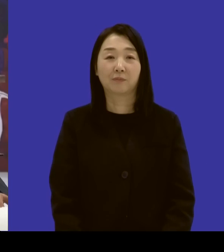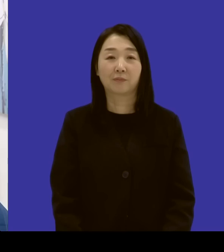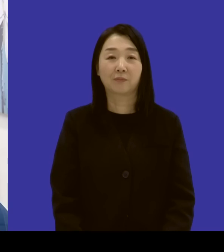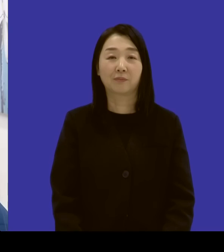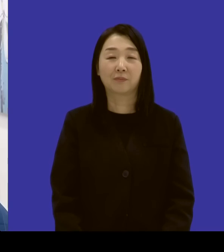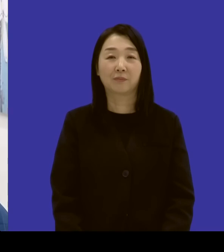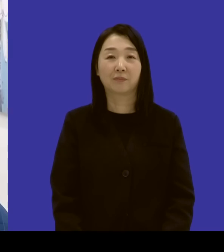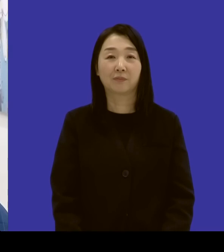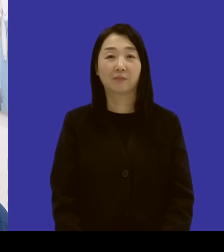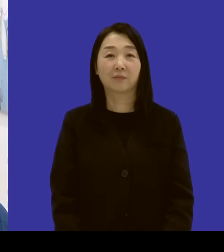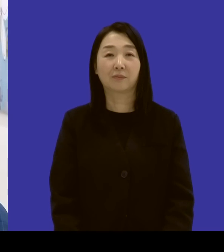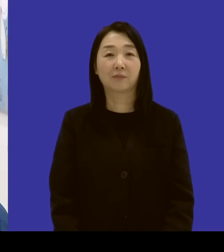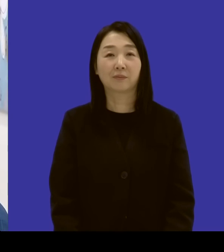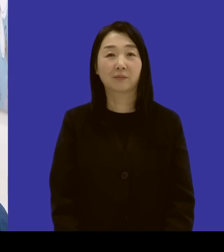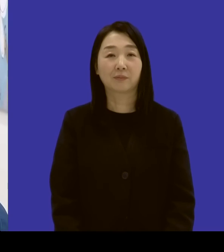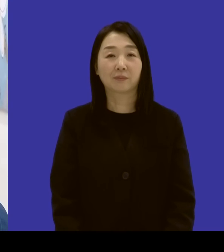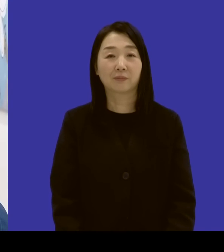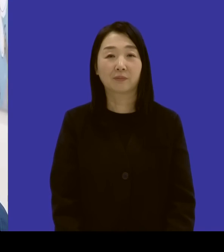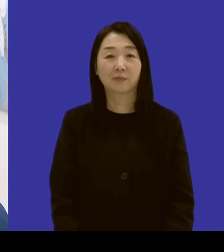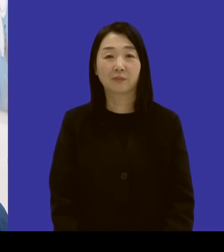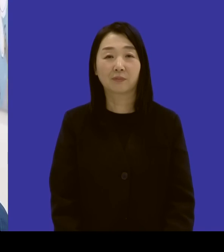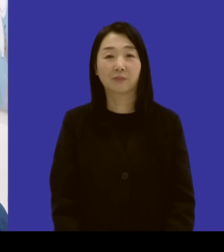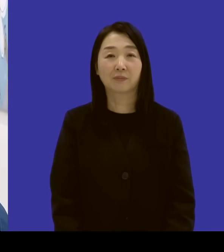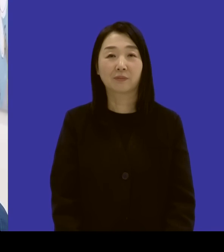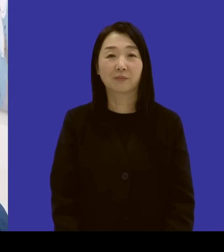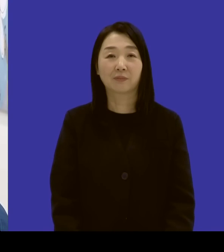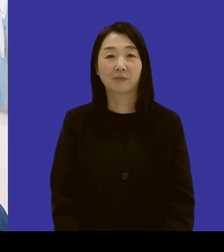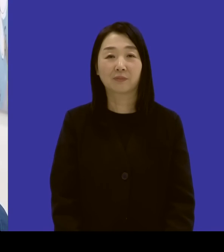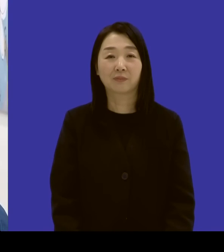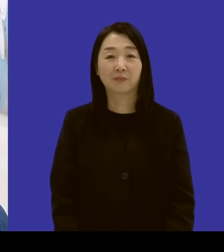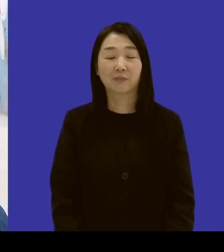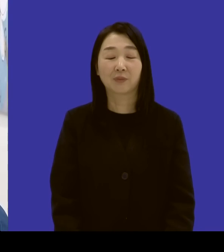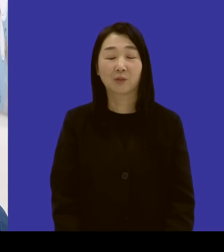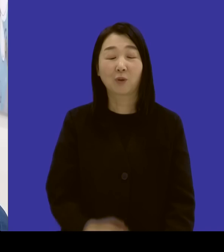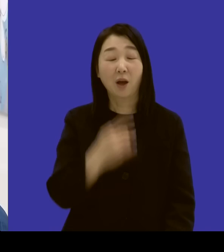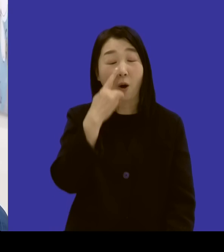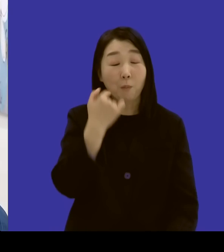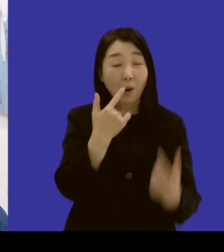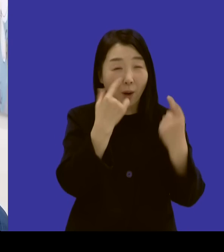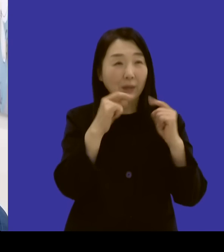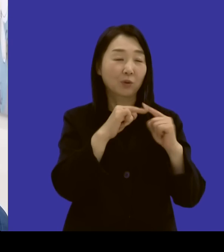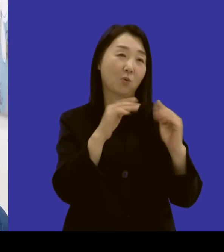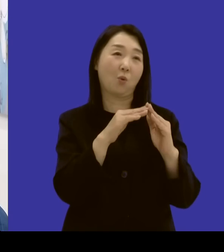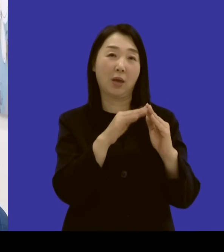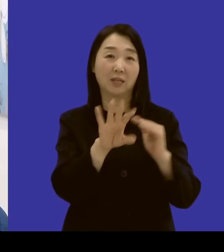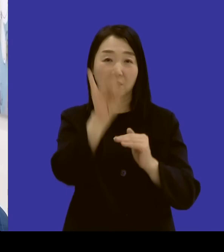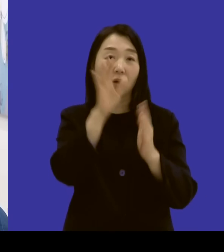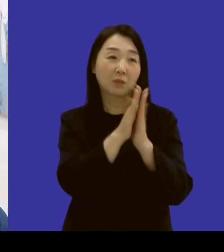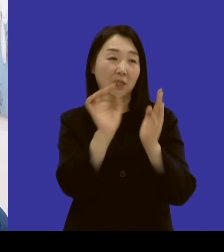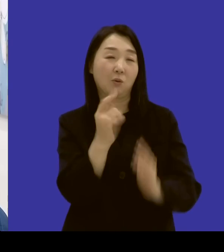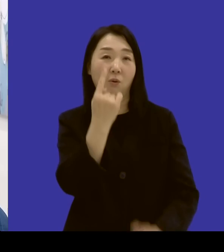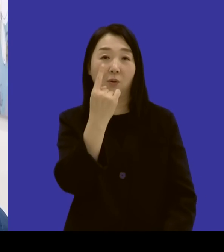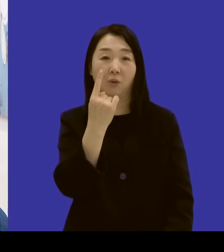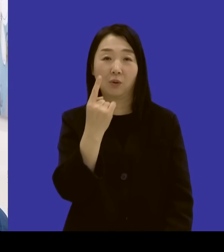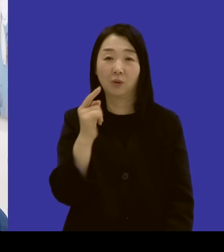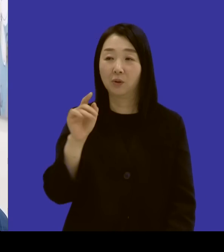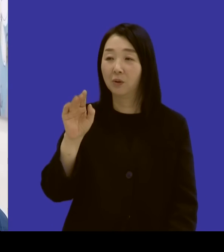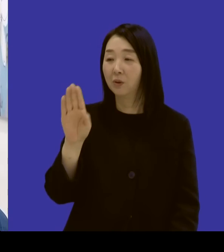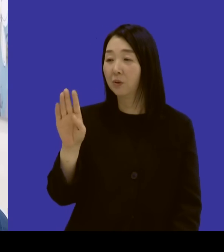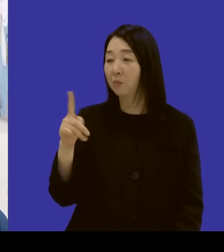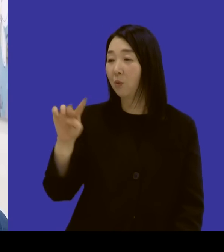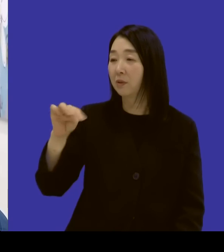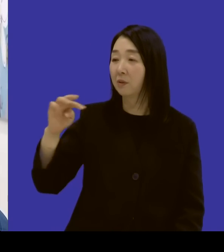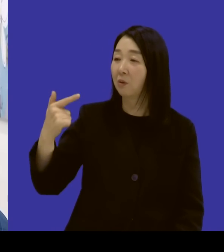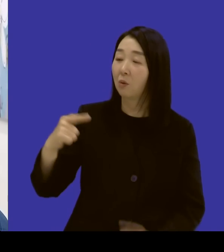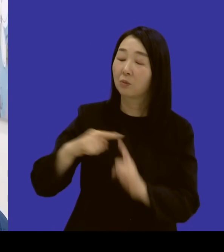네. 근데 그러니까 그 어떤 모교 이제 완전히 모성 교회인데 거기서 보스턴의 교회랑 굉장히 성격이